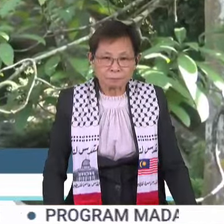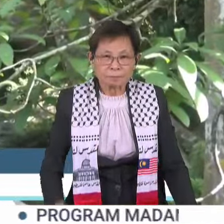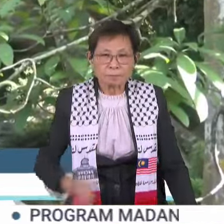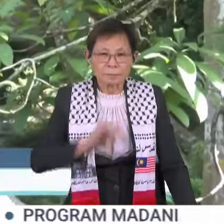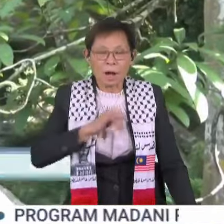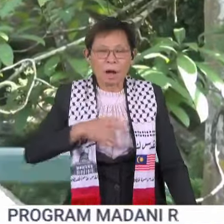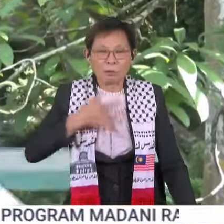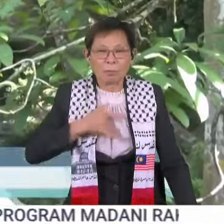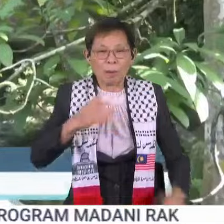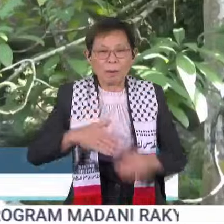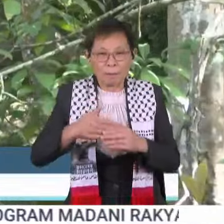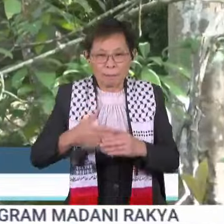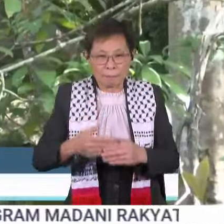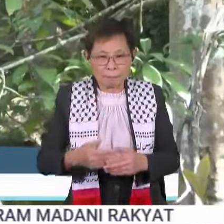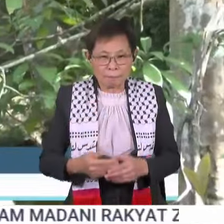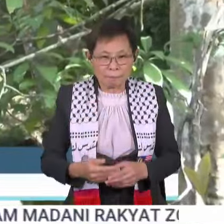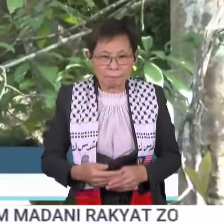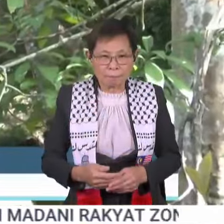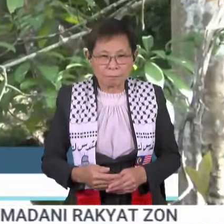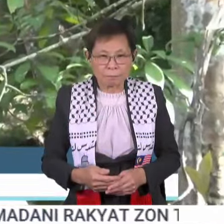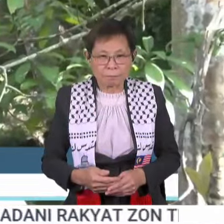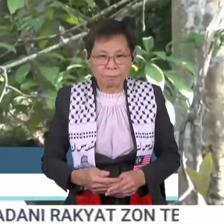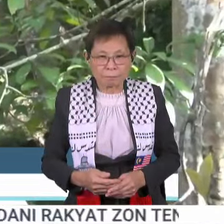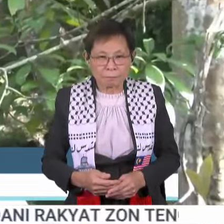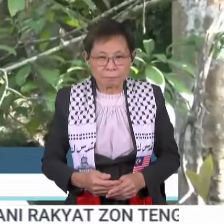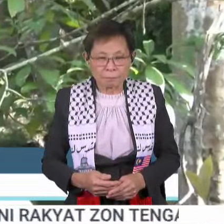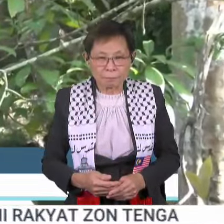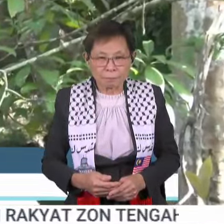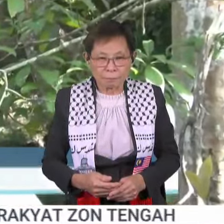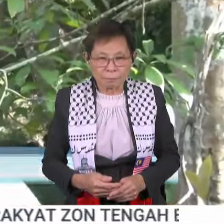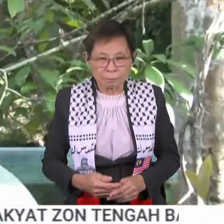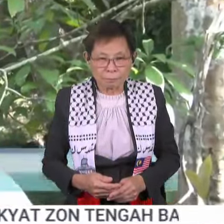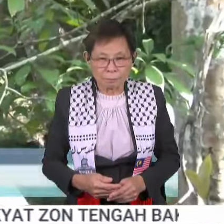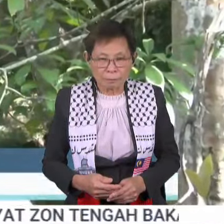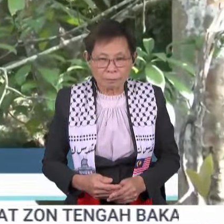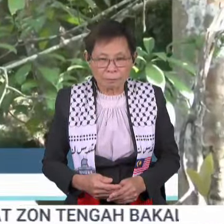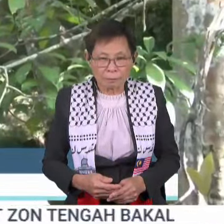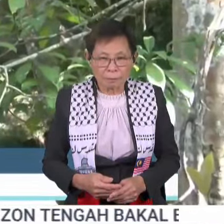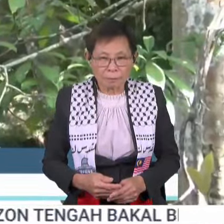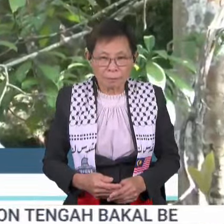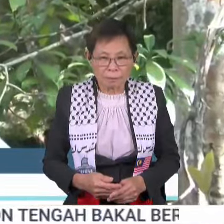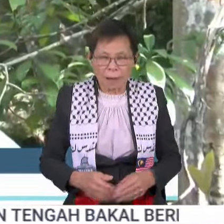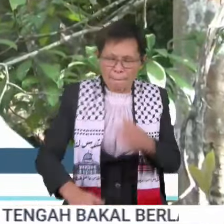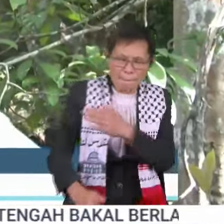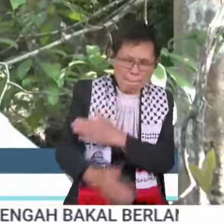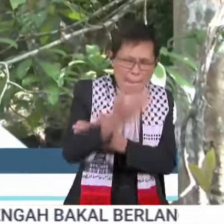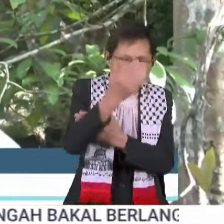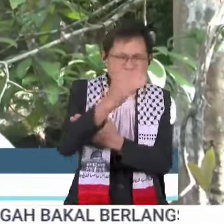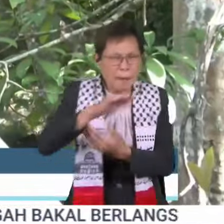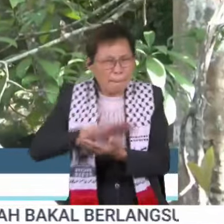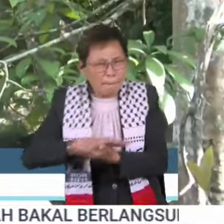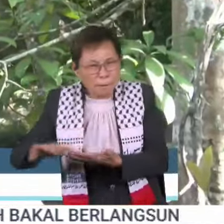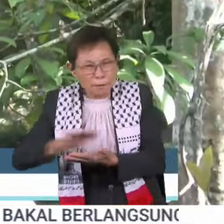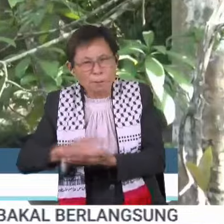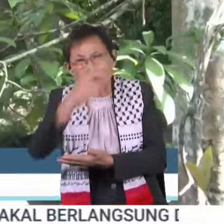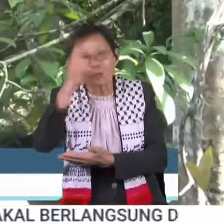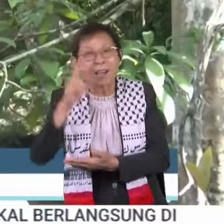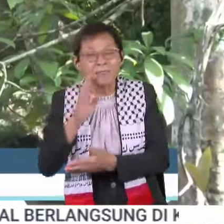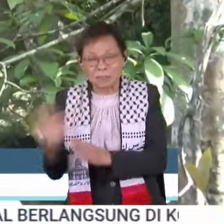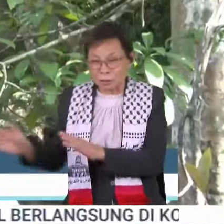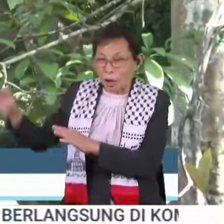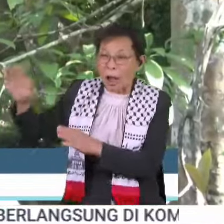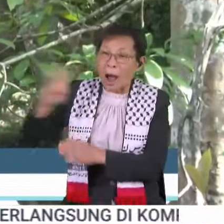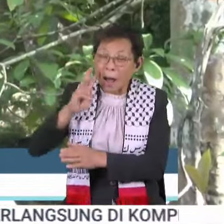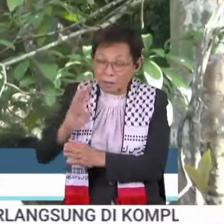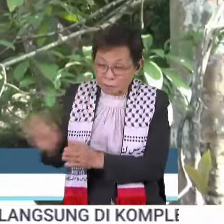Biasa dia lepas malam tu dia lepas. Dia itek ni dia itek pagi, petang dia bersih. Itek pagi bersih sebab air sini dia laju. Jadi